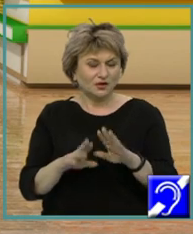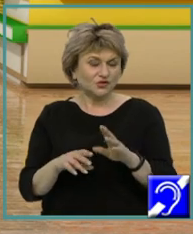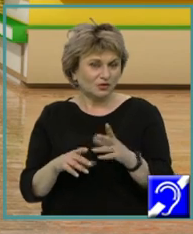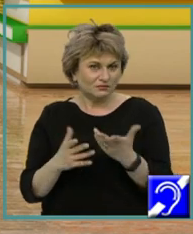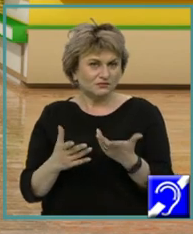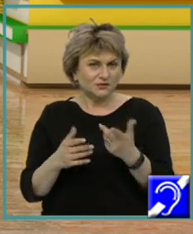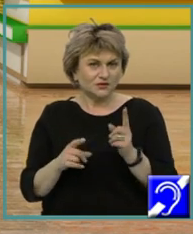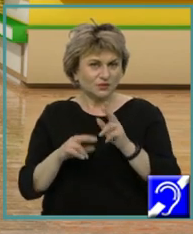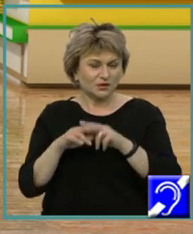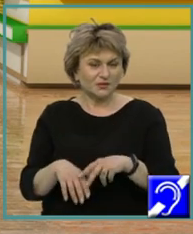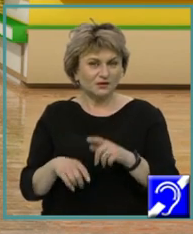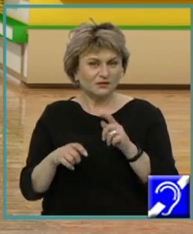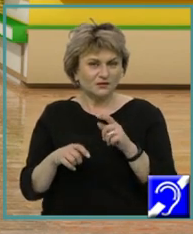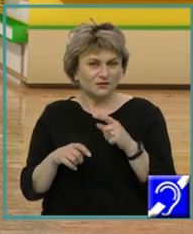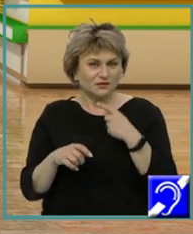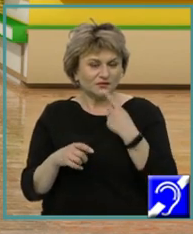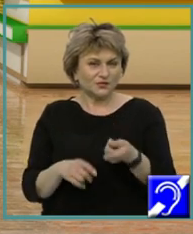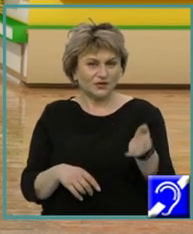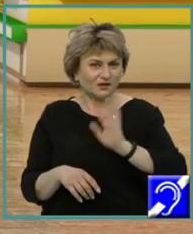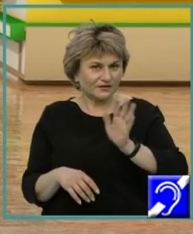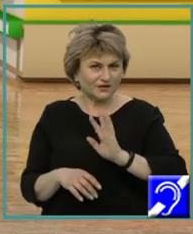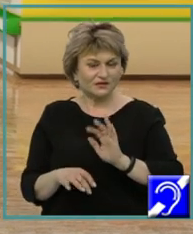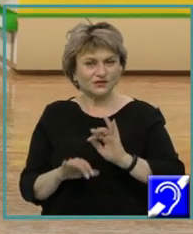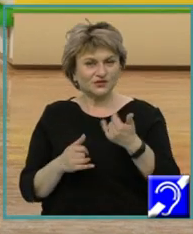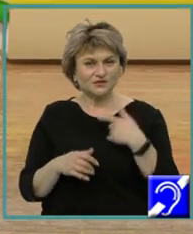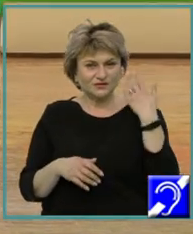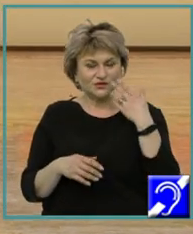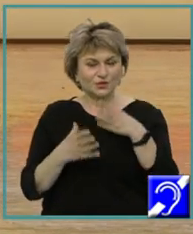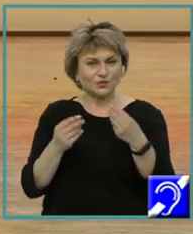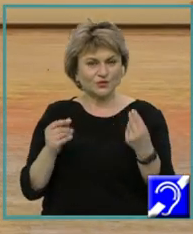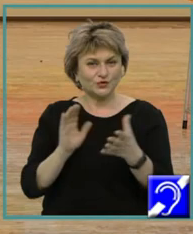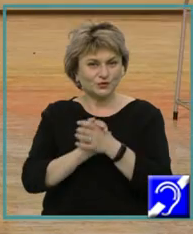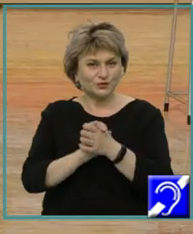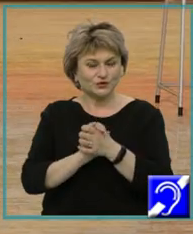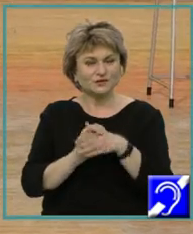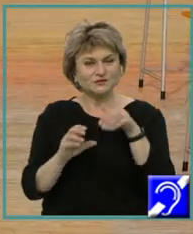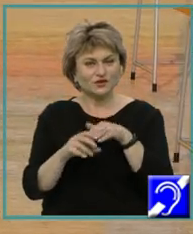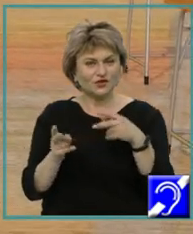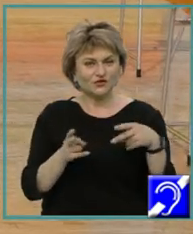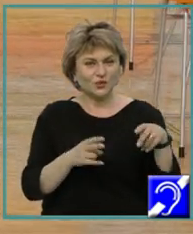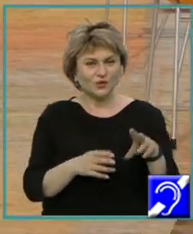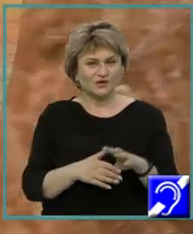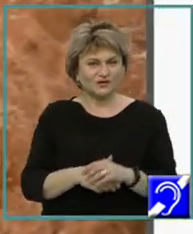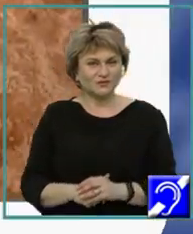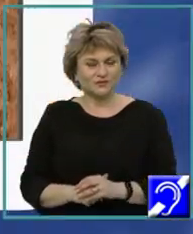nu rămâne decât să vă să iau la revedere și să vă doresc mult succes în continuare